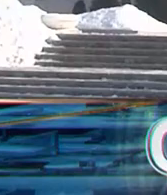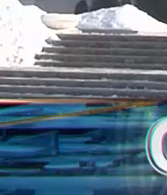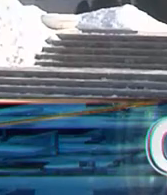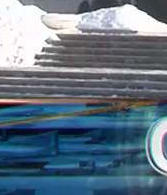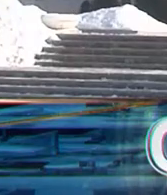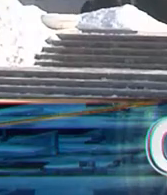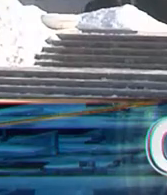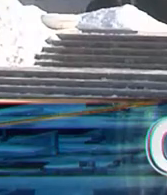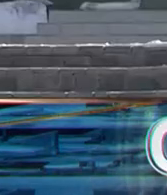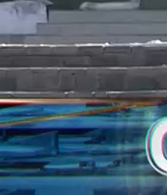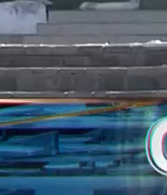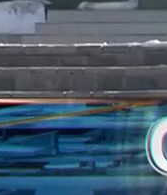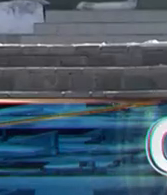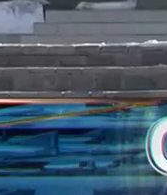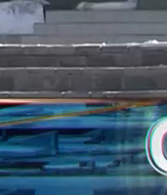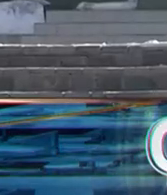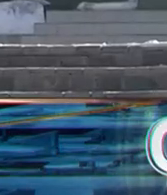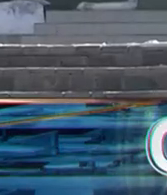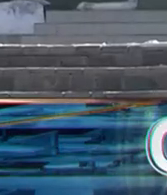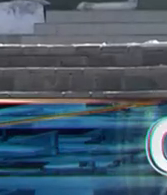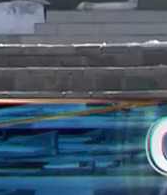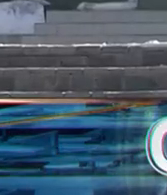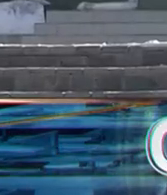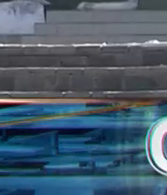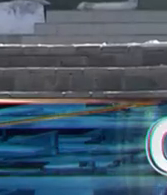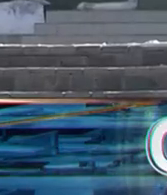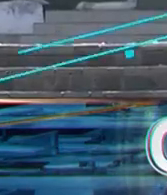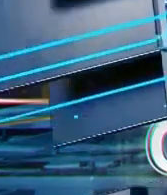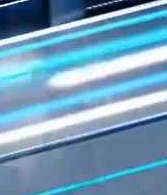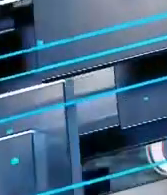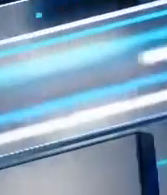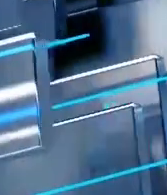Кадры решают. В Кербулакском районе назначен новый аким.